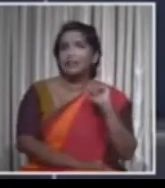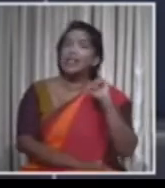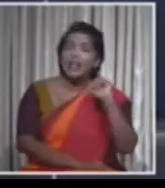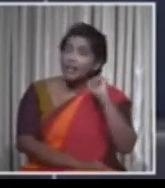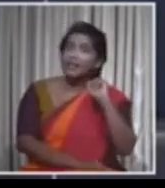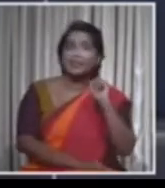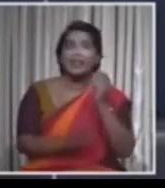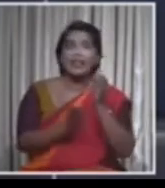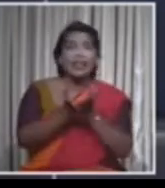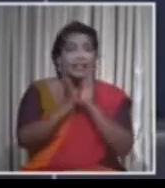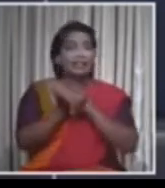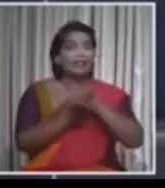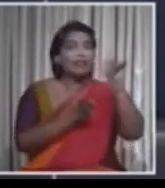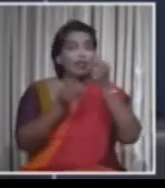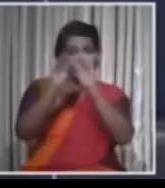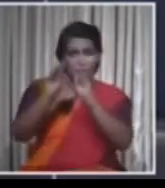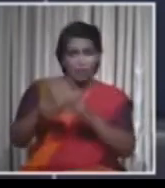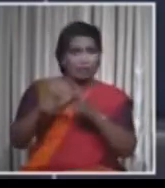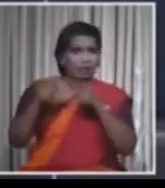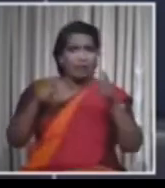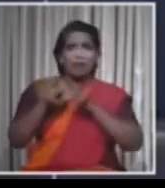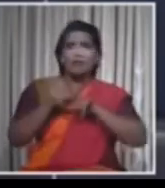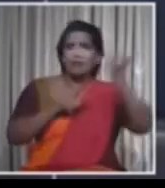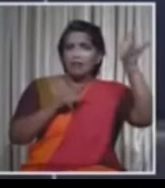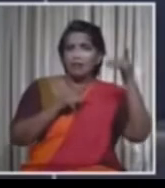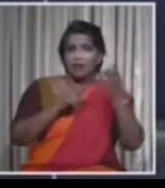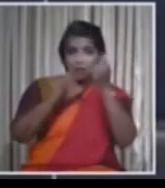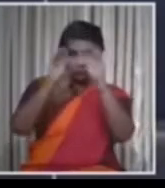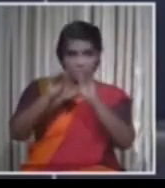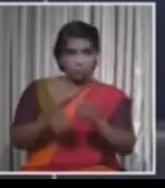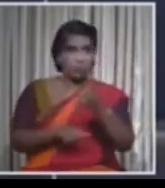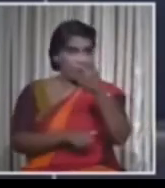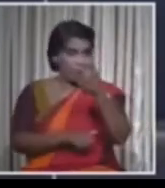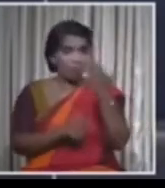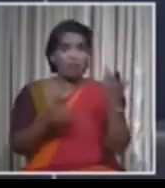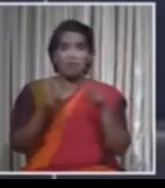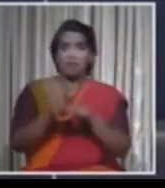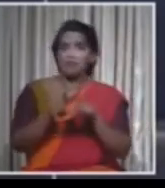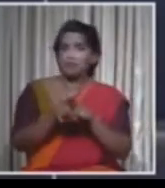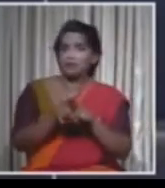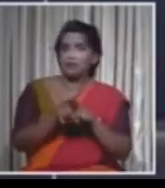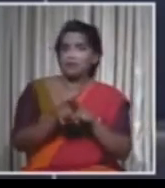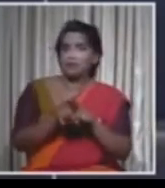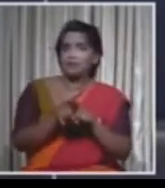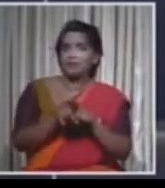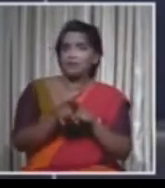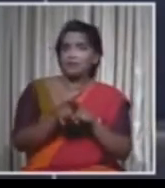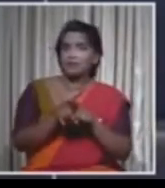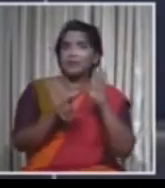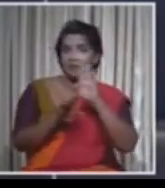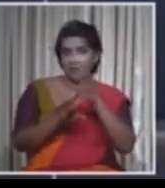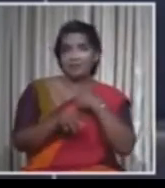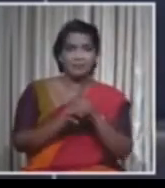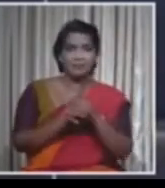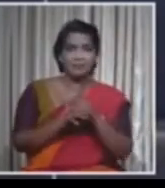මුදල් ඇමතුමා ඉන්දියාවට ගියේ අයවැය මැදදී? අයවැය හොඳනම් අනික අපේ නෑ මං අහන්නේ මේකයි